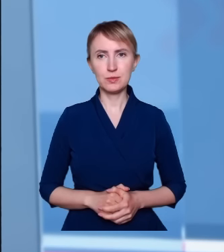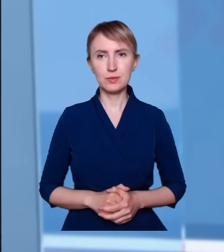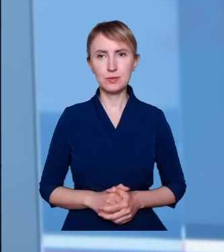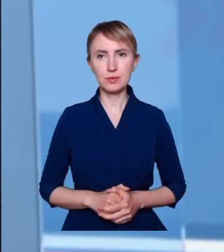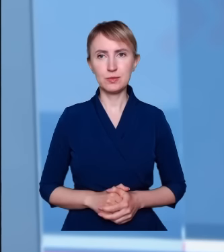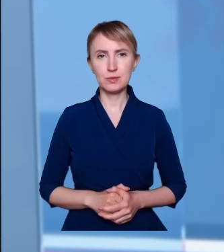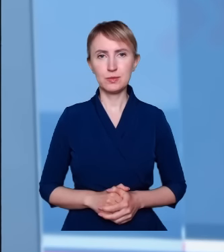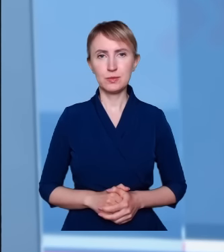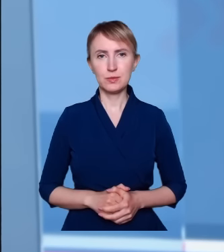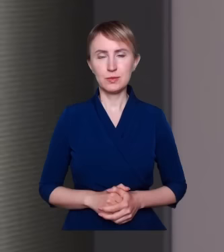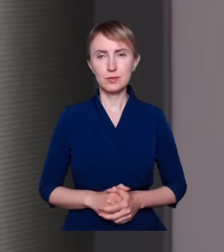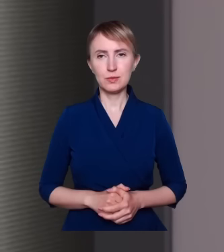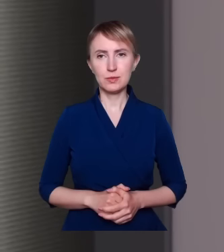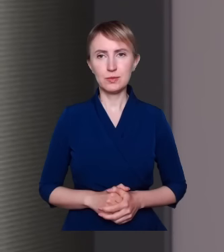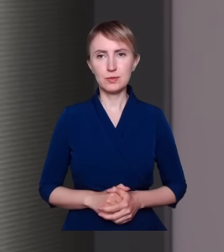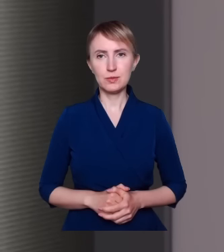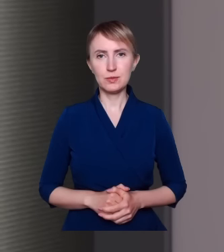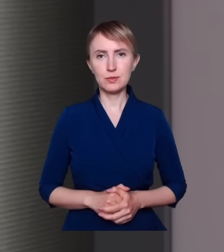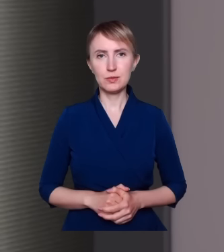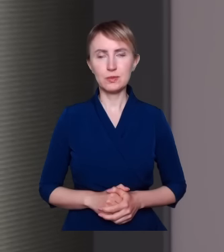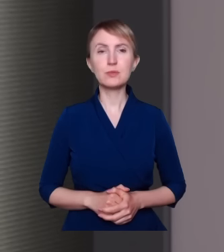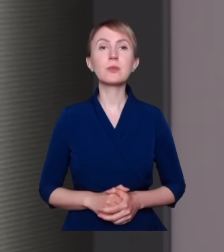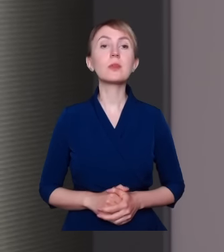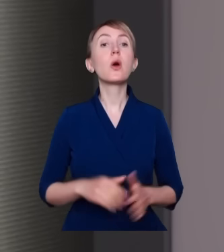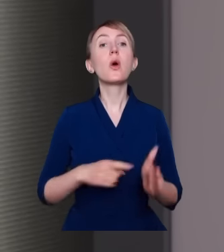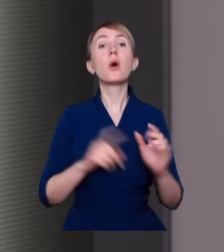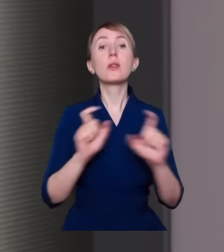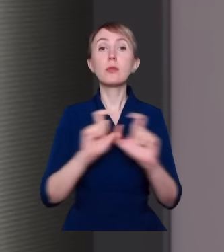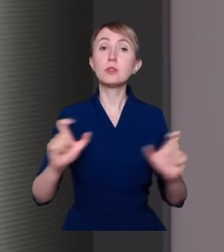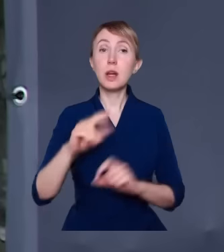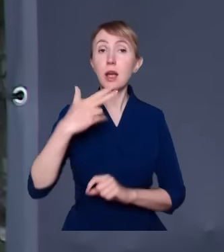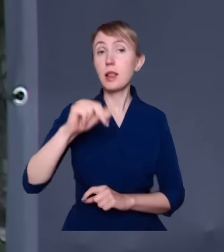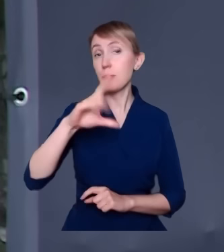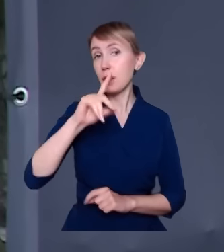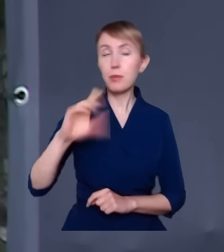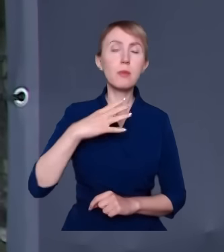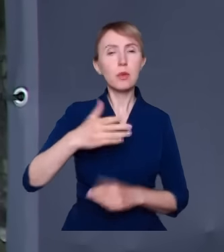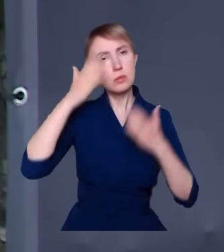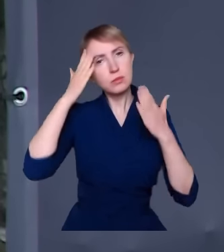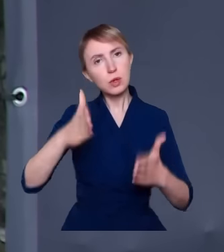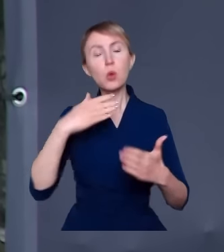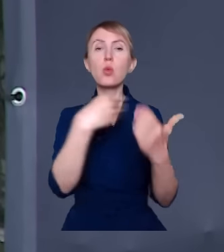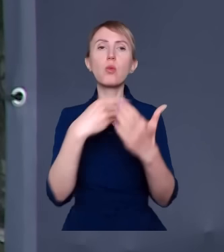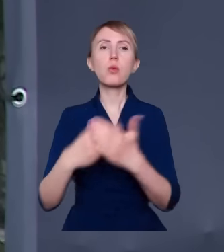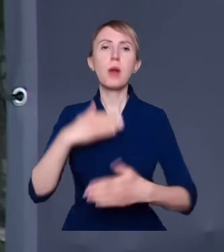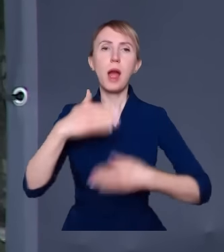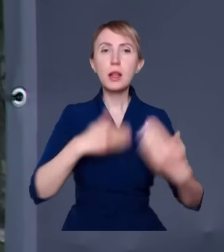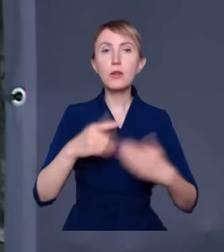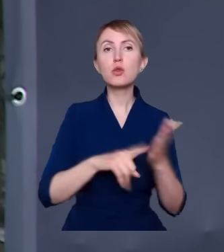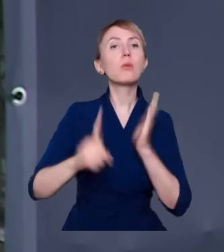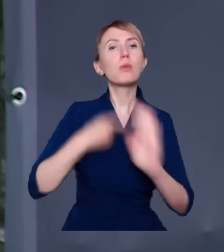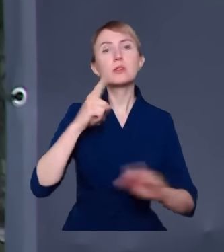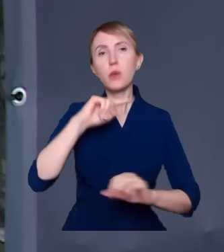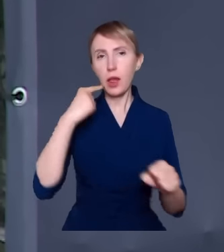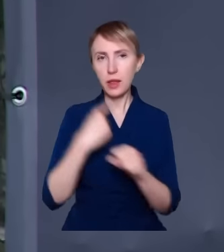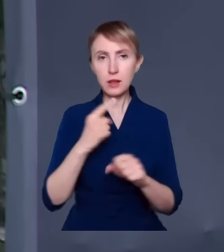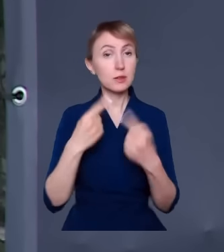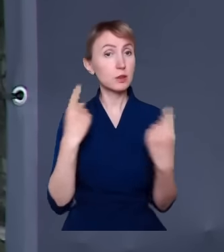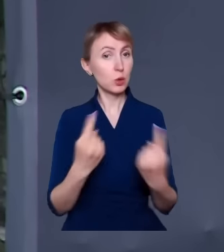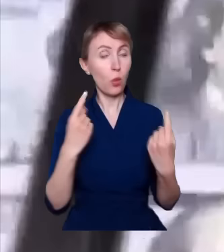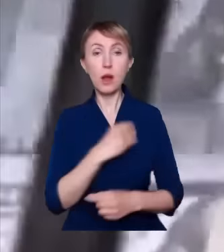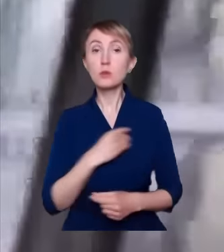należało tę gospodarkę ratować. Wówczas NBP zdecydował o skupie aktywów. To była pierwsza tego rodzaju decyzja w przypadku polskiego